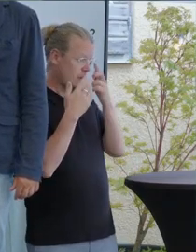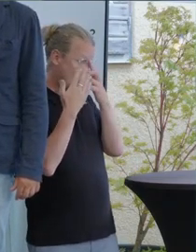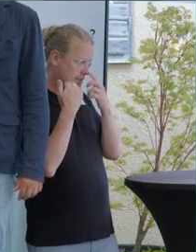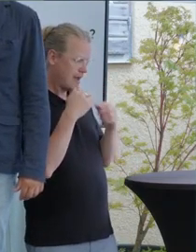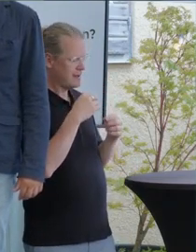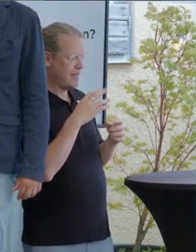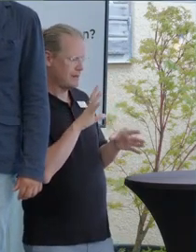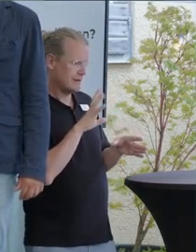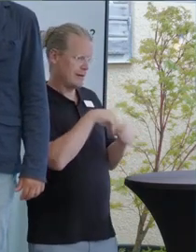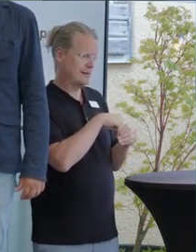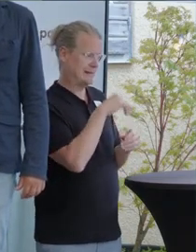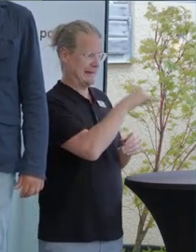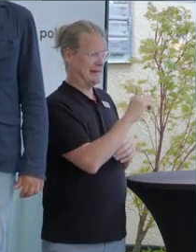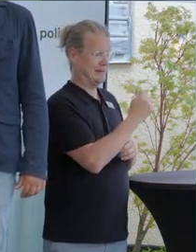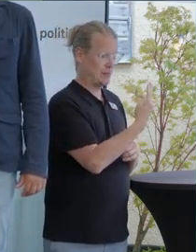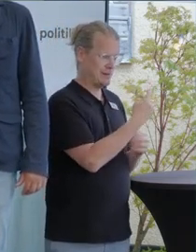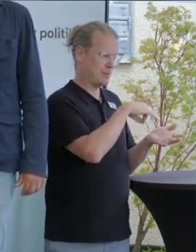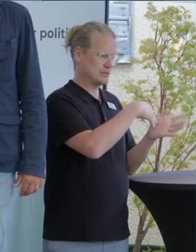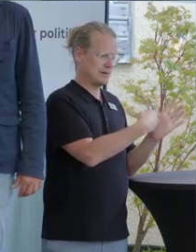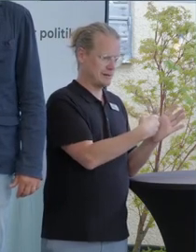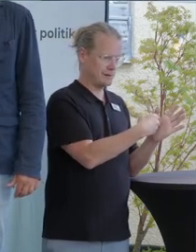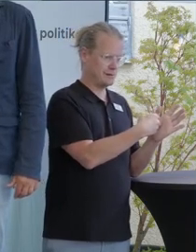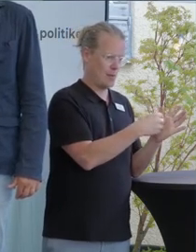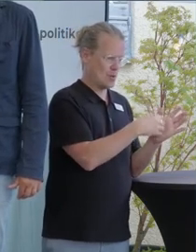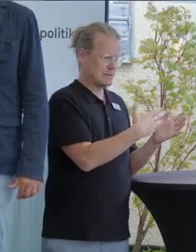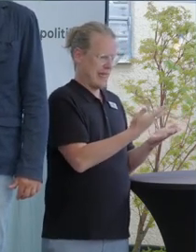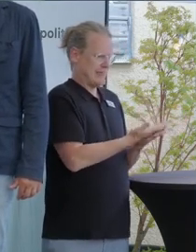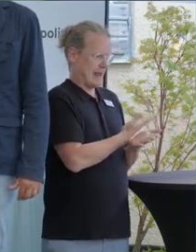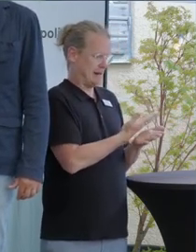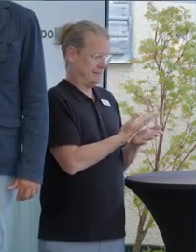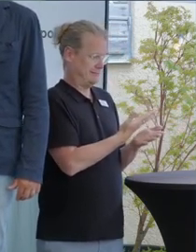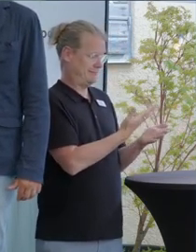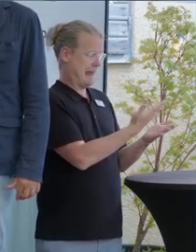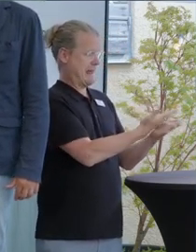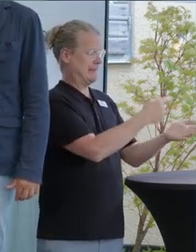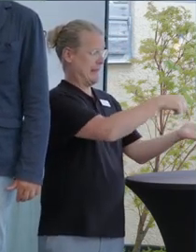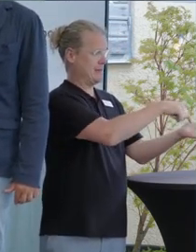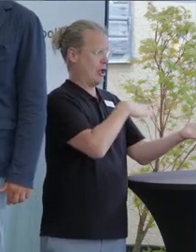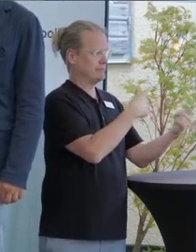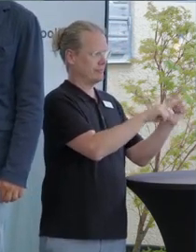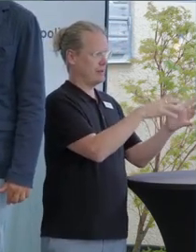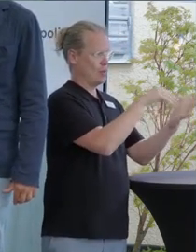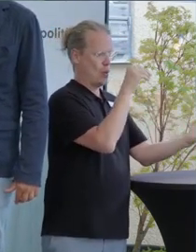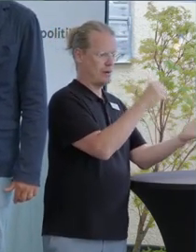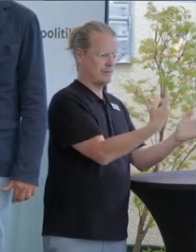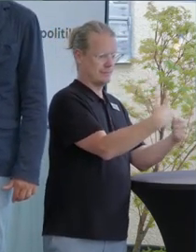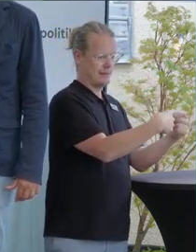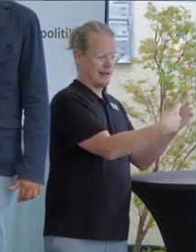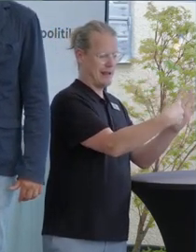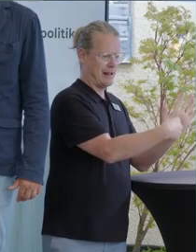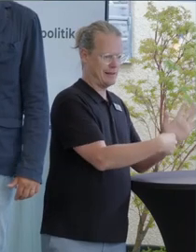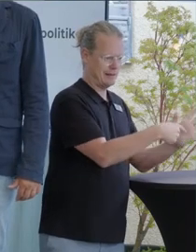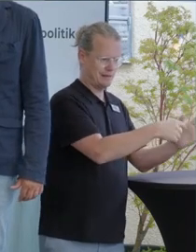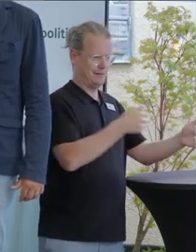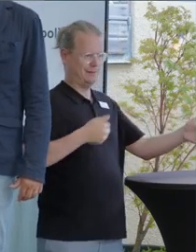med forskare från länder som gör en annan tolkning av EUs upphovsrättsdirektiv. Och sen då